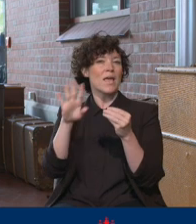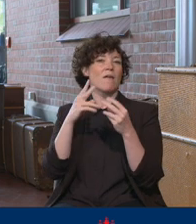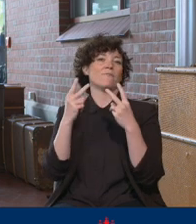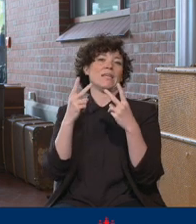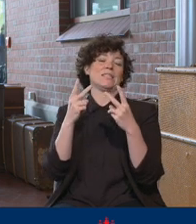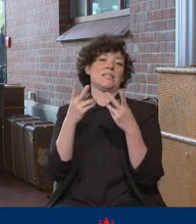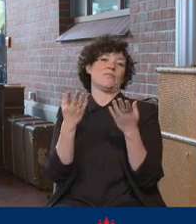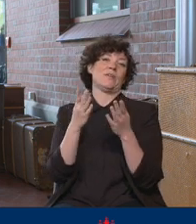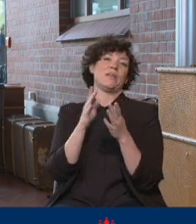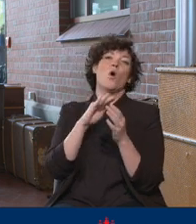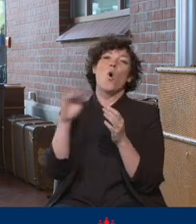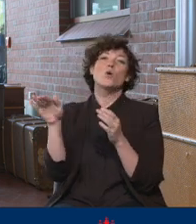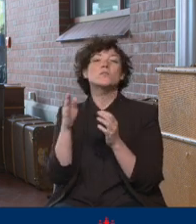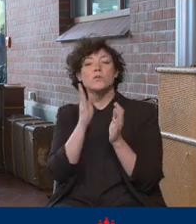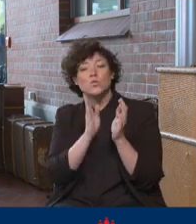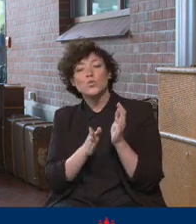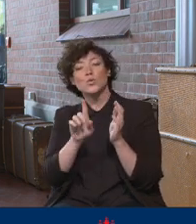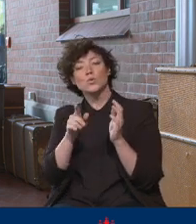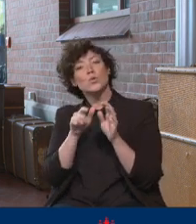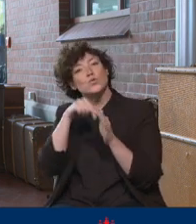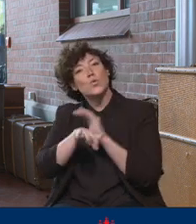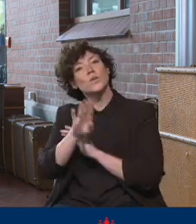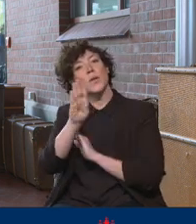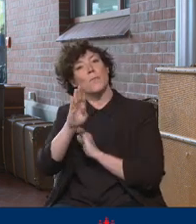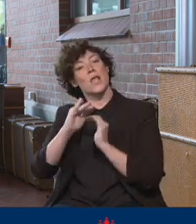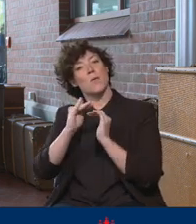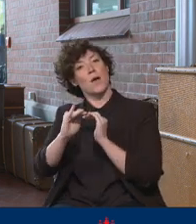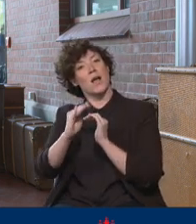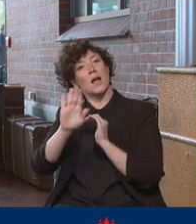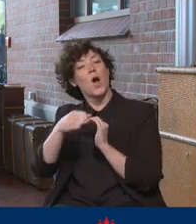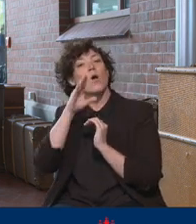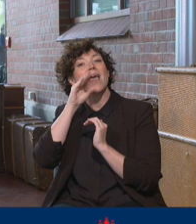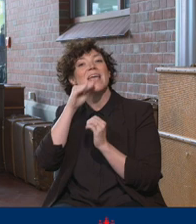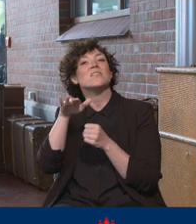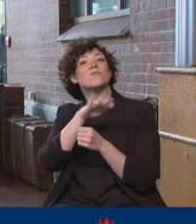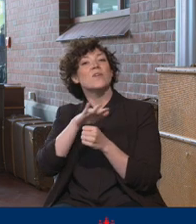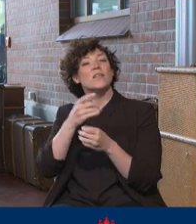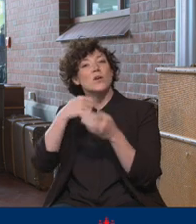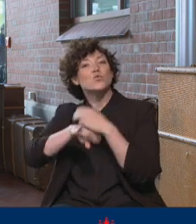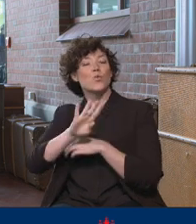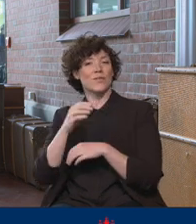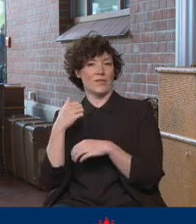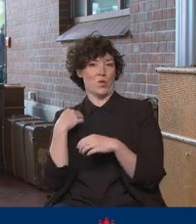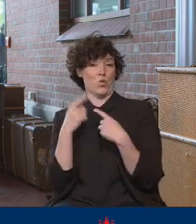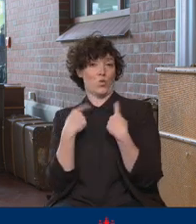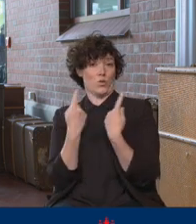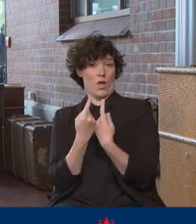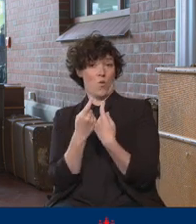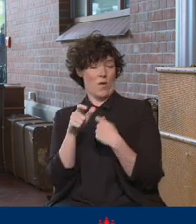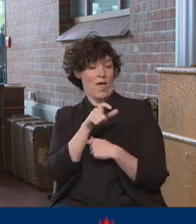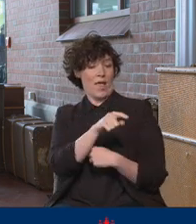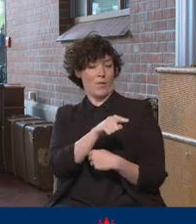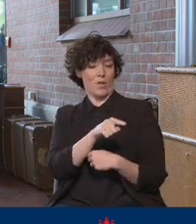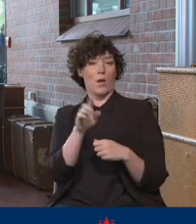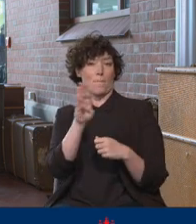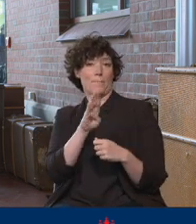einmal durch den wildpark aber eben auch durch enden werde durch wertvolle grünräume die elbe selbst die bilder aber auch den grünzug